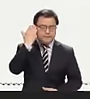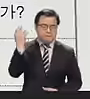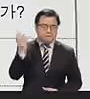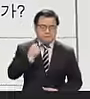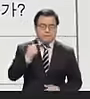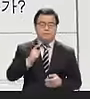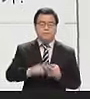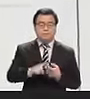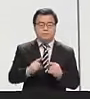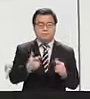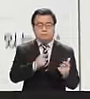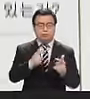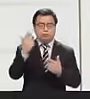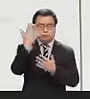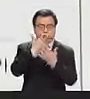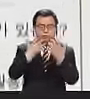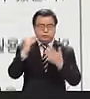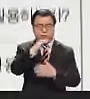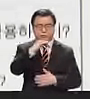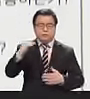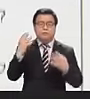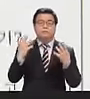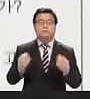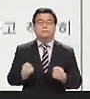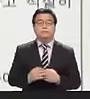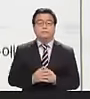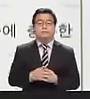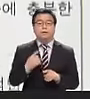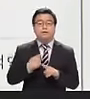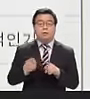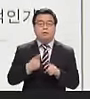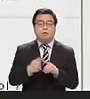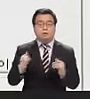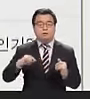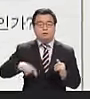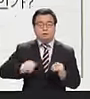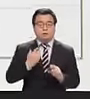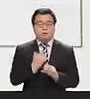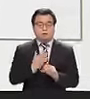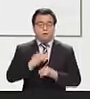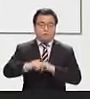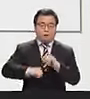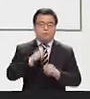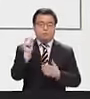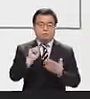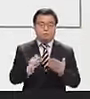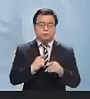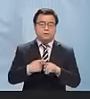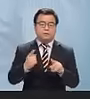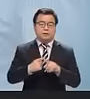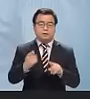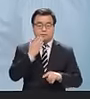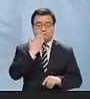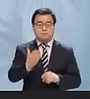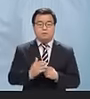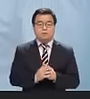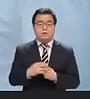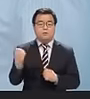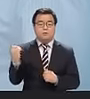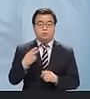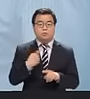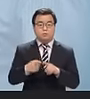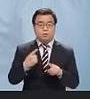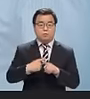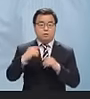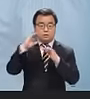같은 추상적 기준 일색입니다. 평가자의 주관이 절대적일 수밖에 없습니다. 그리고 그